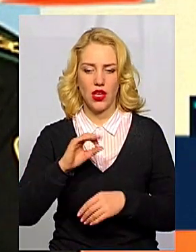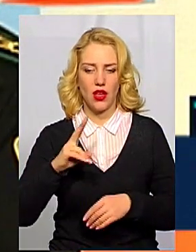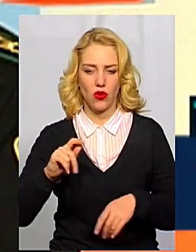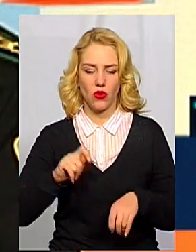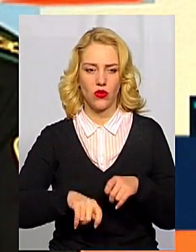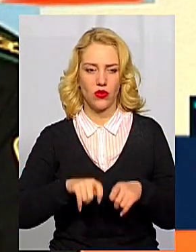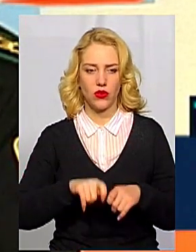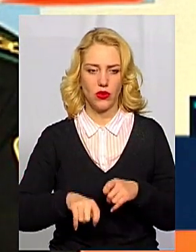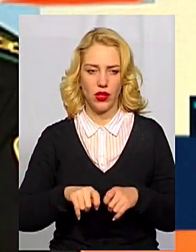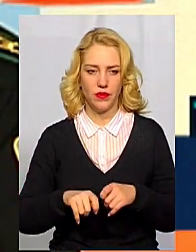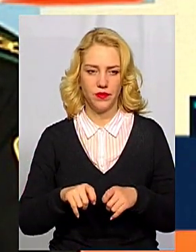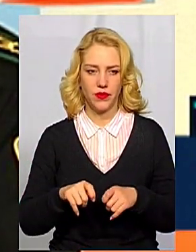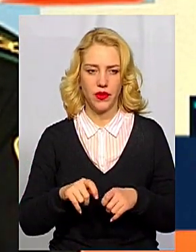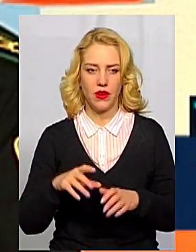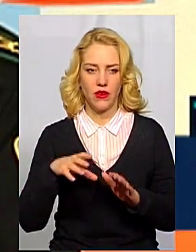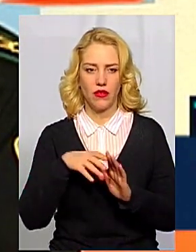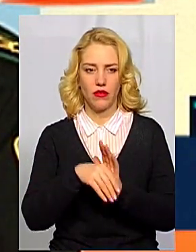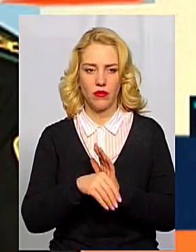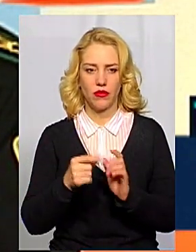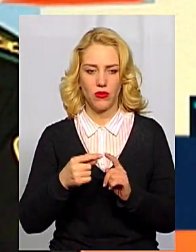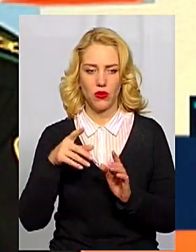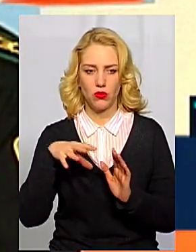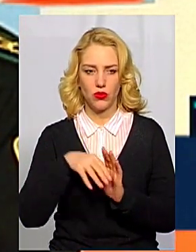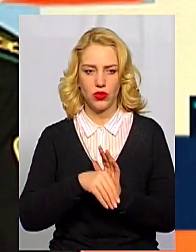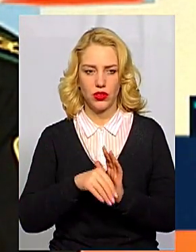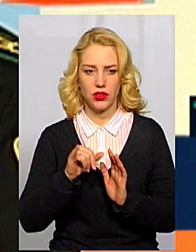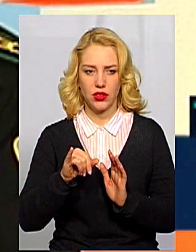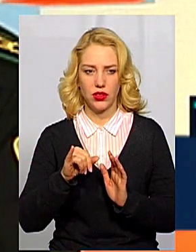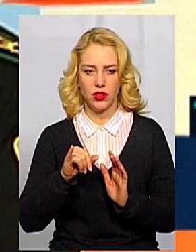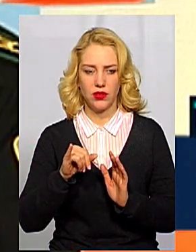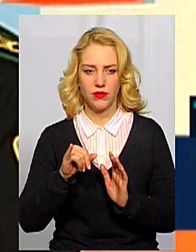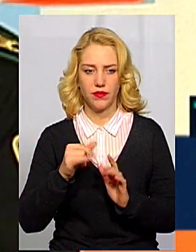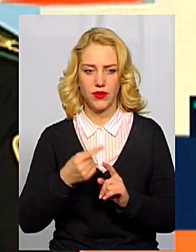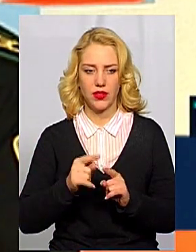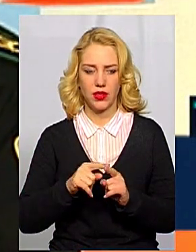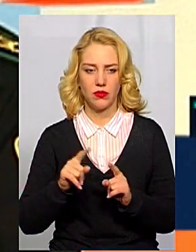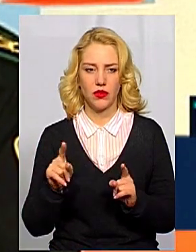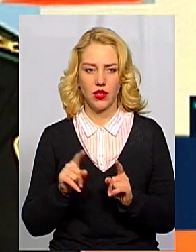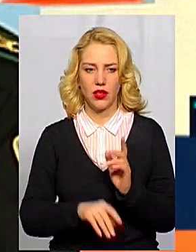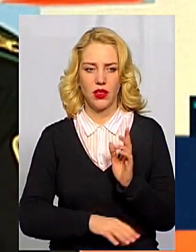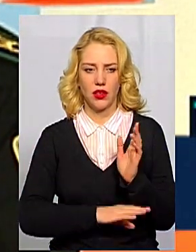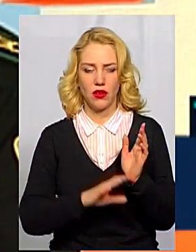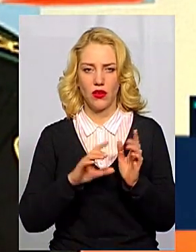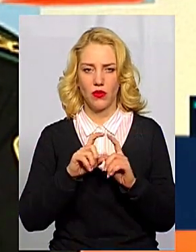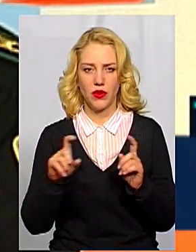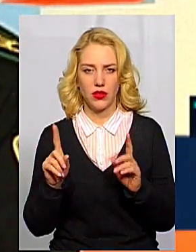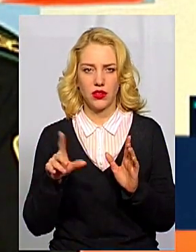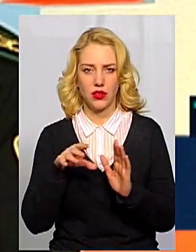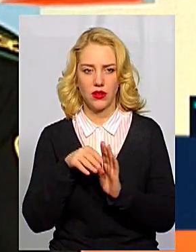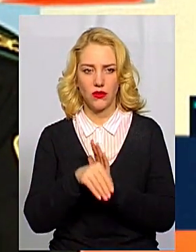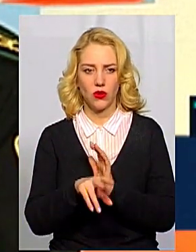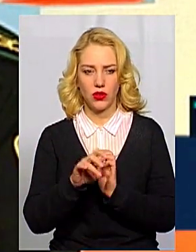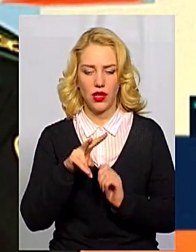всіма лісокористувачами в межах Хмельницької області, в тому числі за тим, які об'єкти, які відносять до